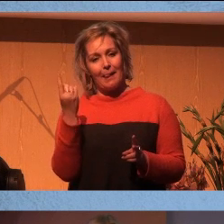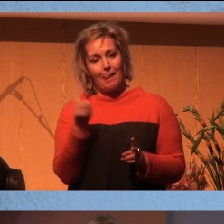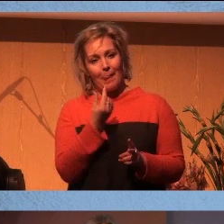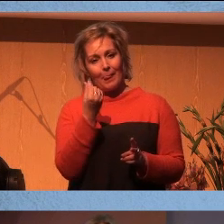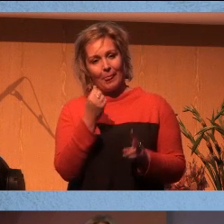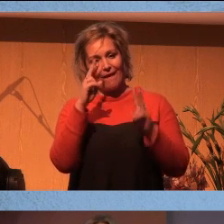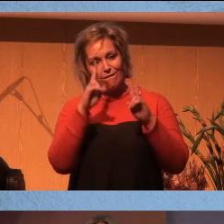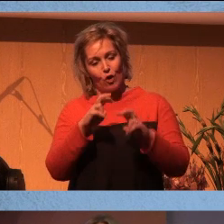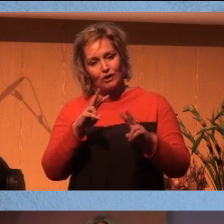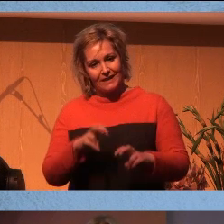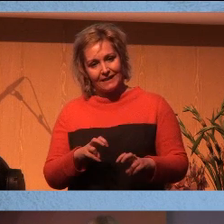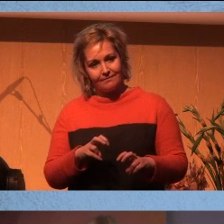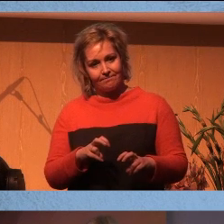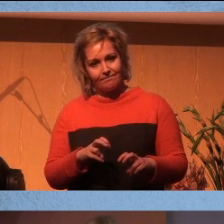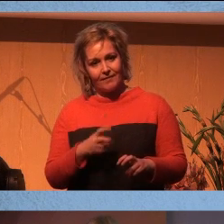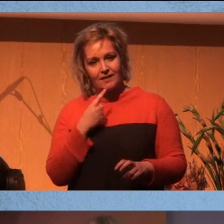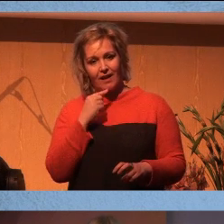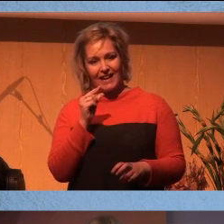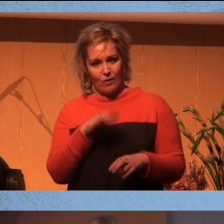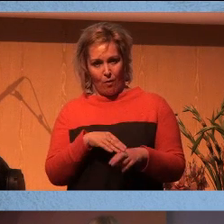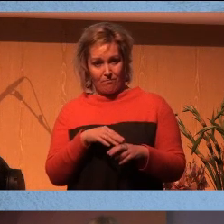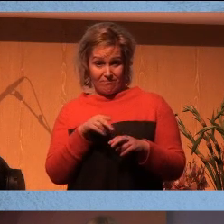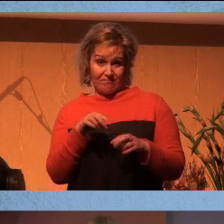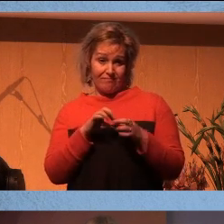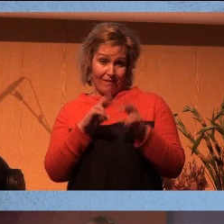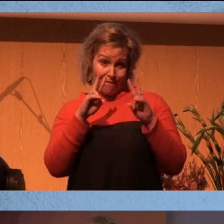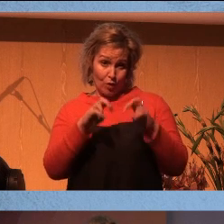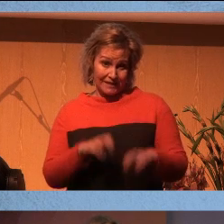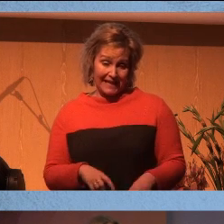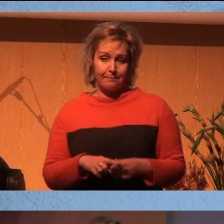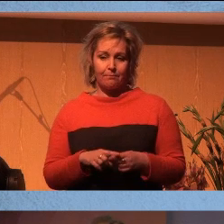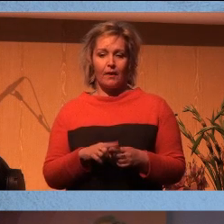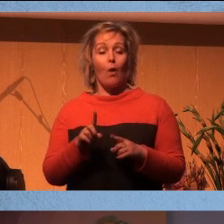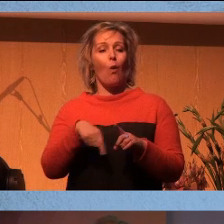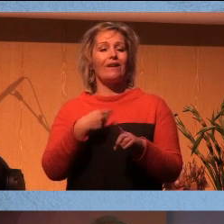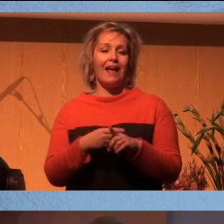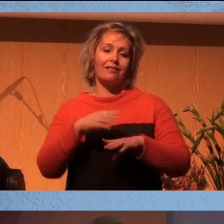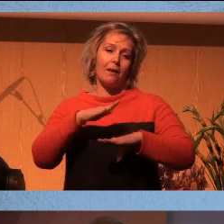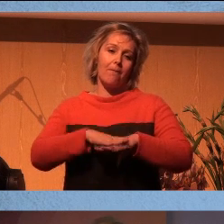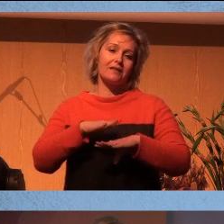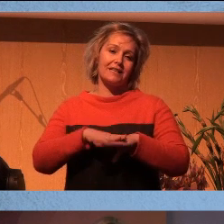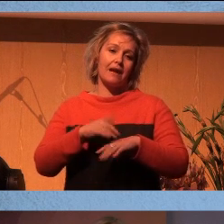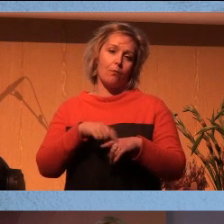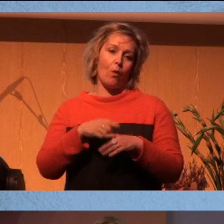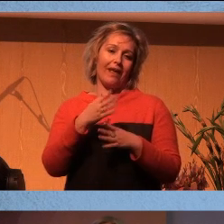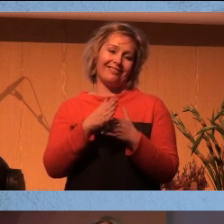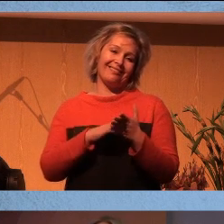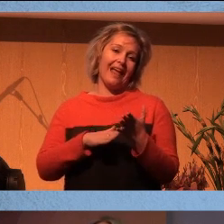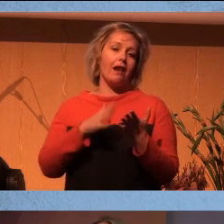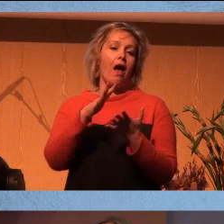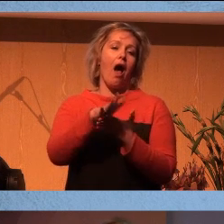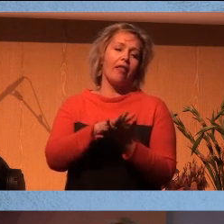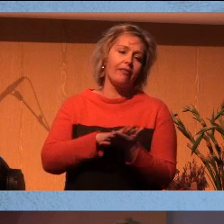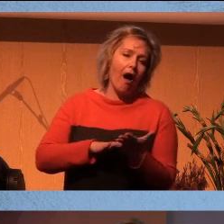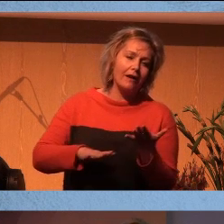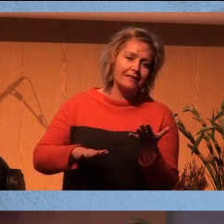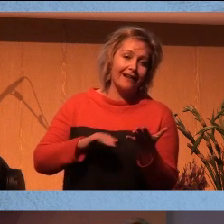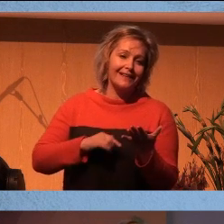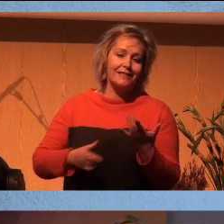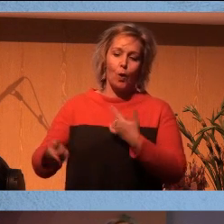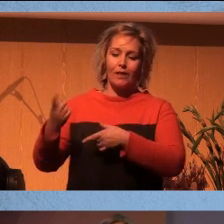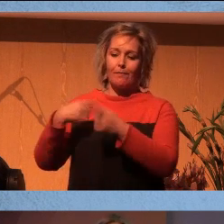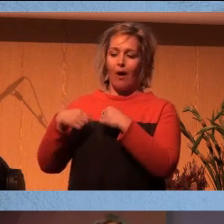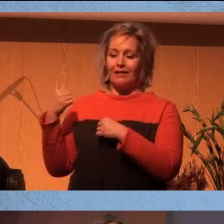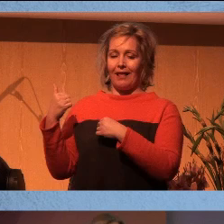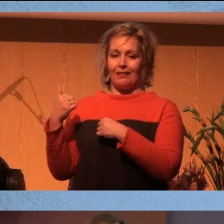forskning. Vi har hovedsakelig indirekte forskning. Og igjen, det basert på en rekke antagelser. Så hvis vi hopper tilbake til